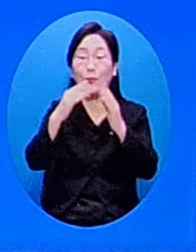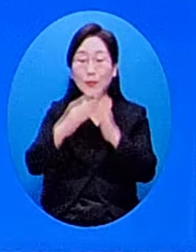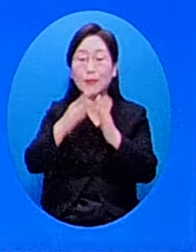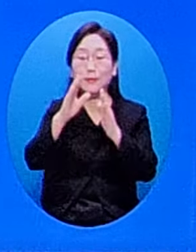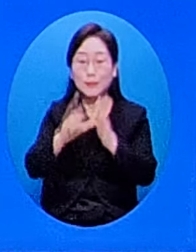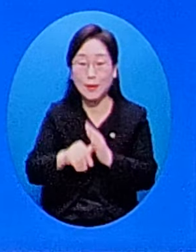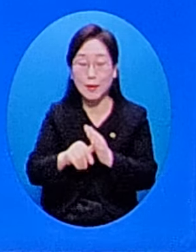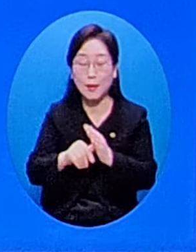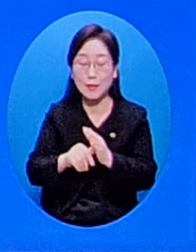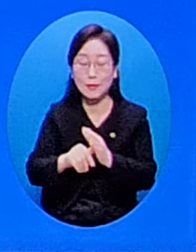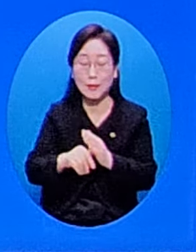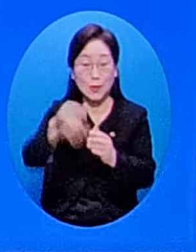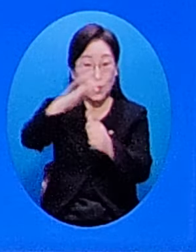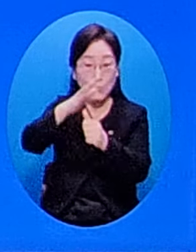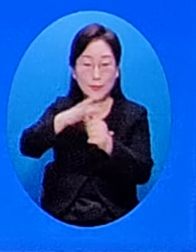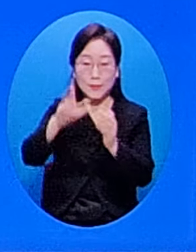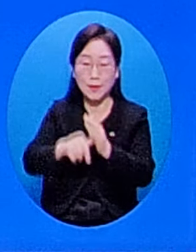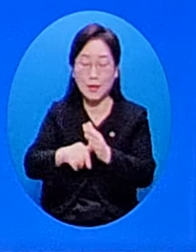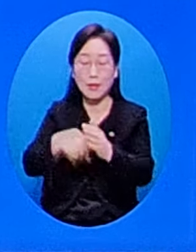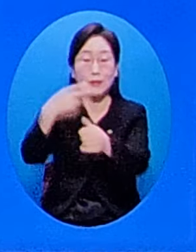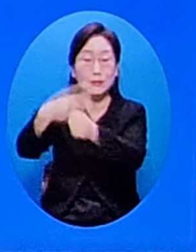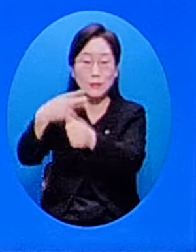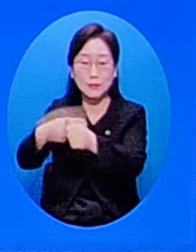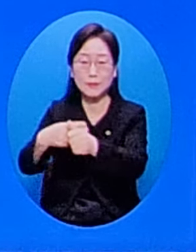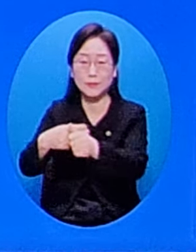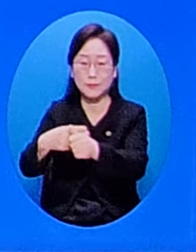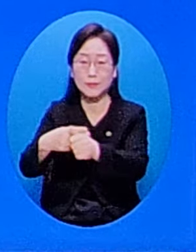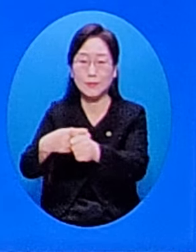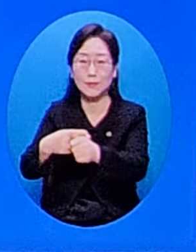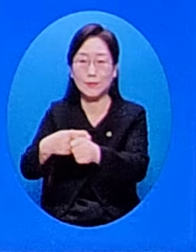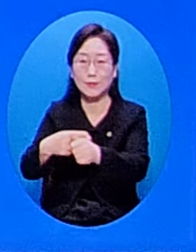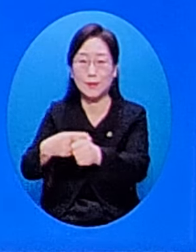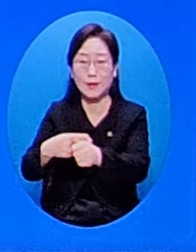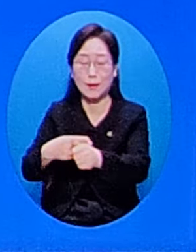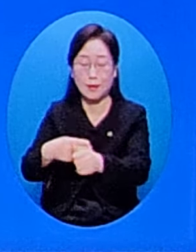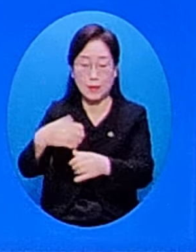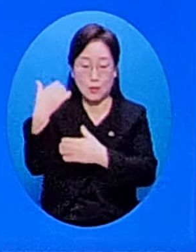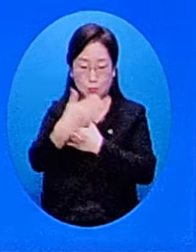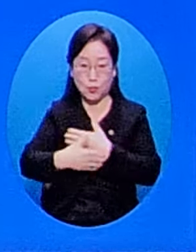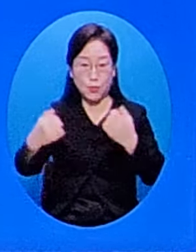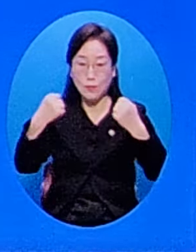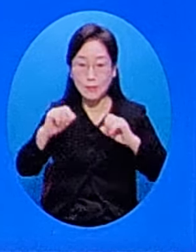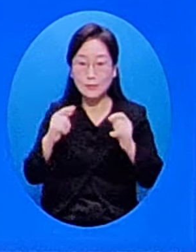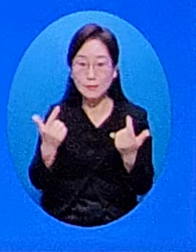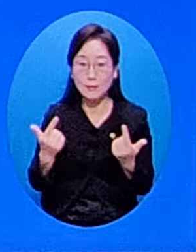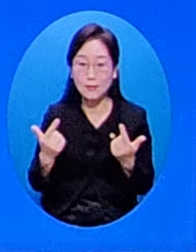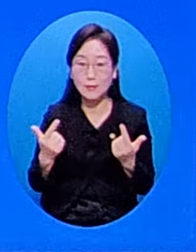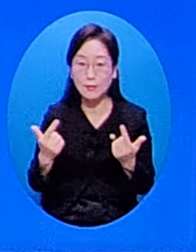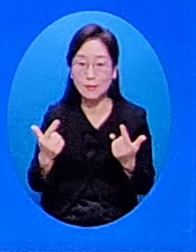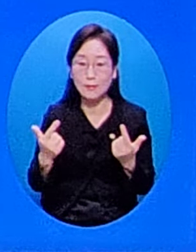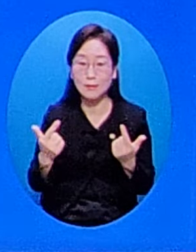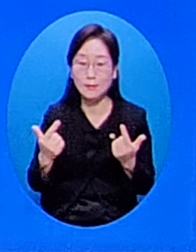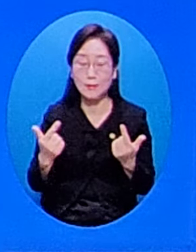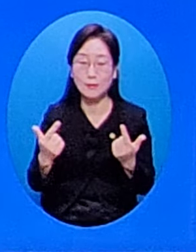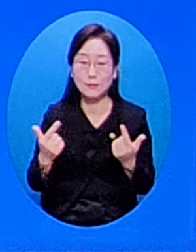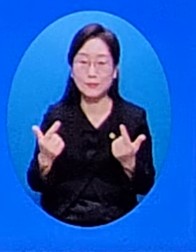교학교 다닐 때 교학교 선생님이 몸이 그렇게 건강하신 분이 아니었는데